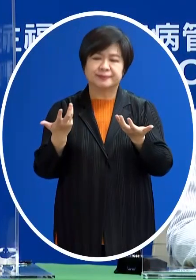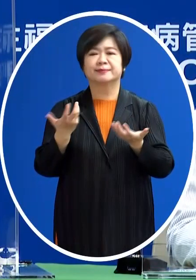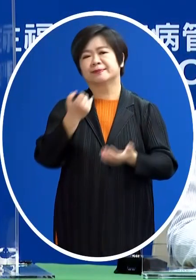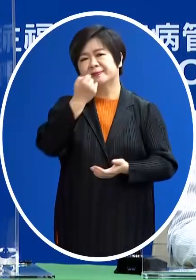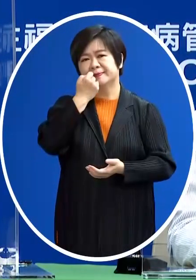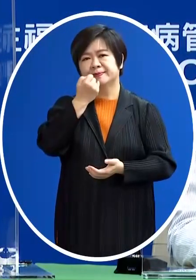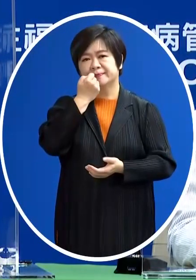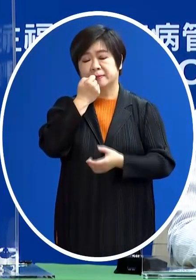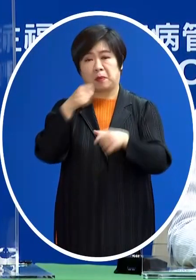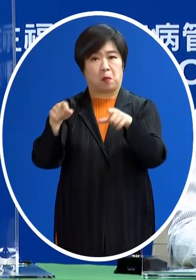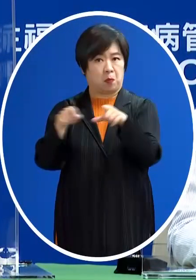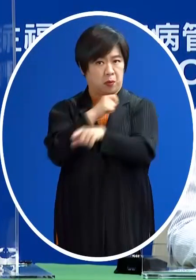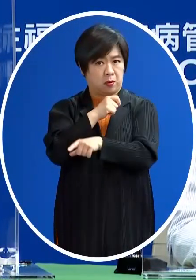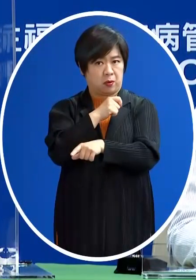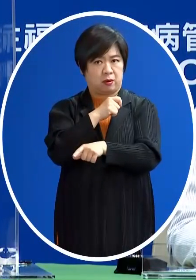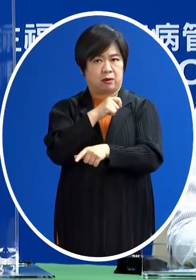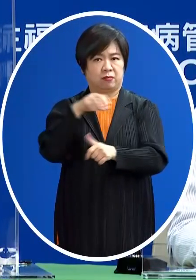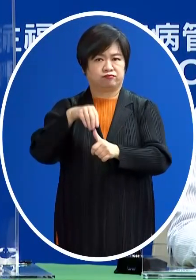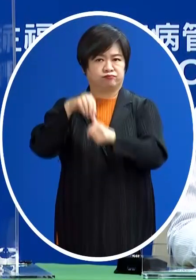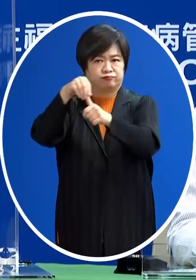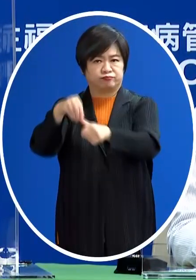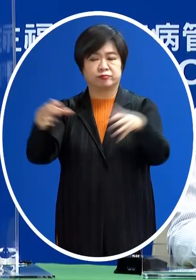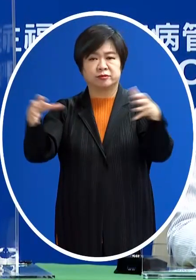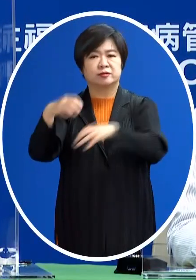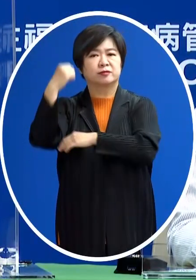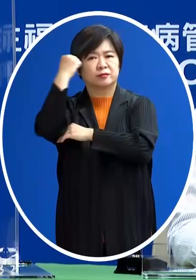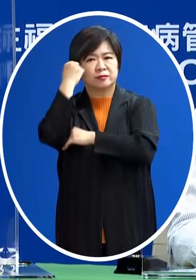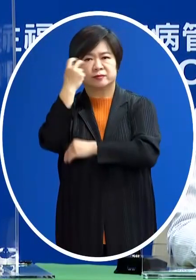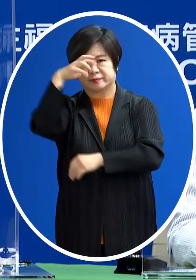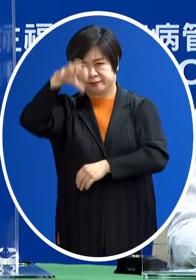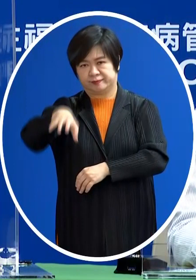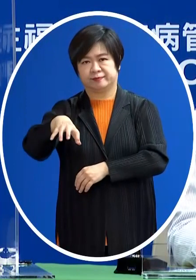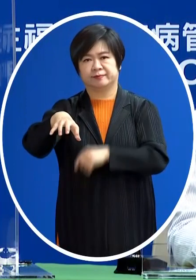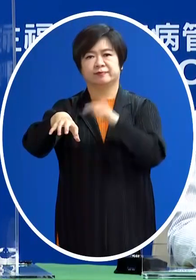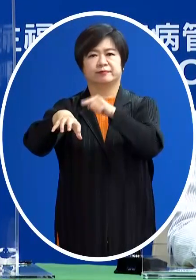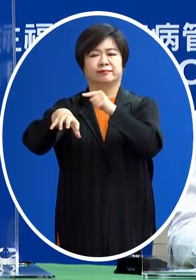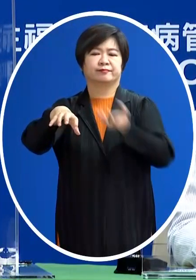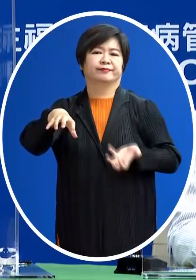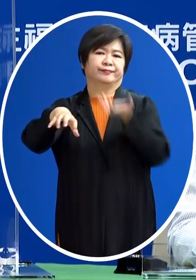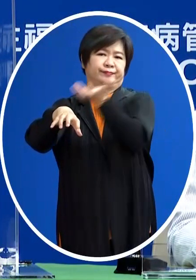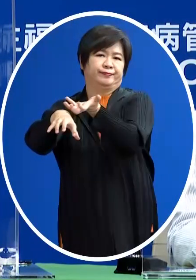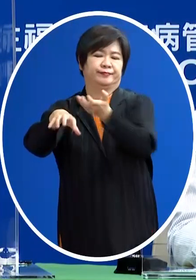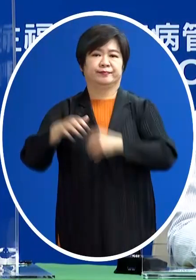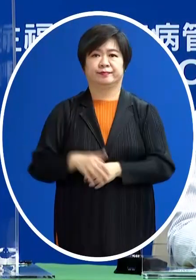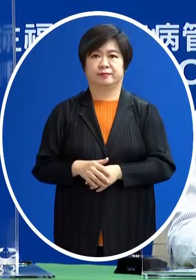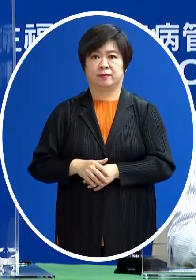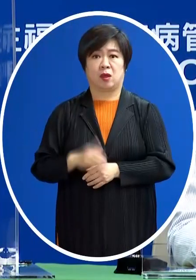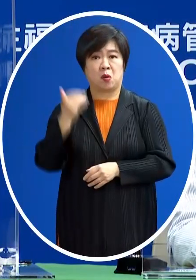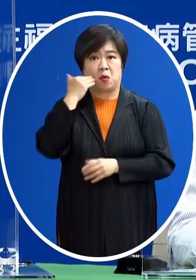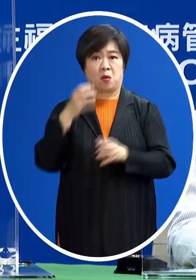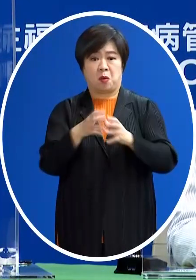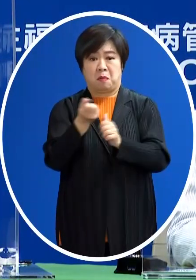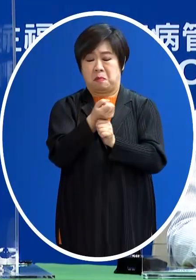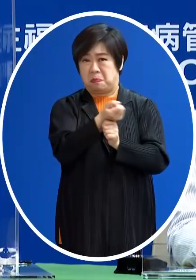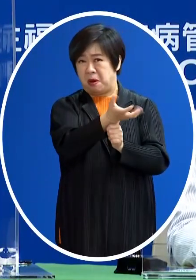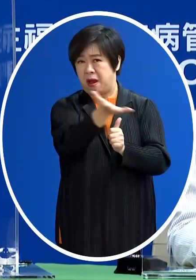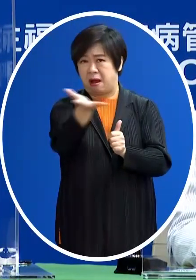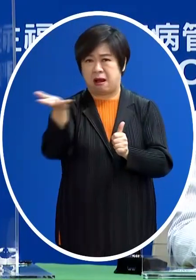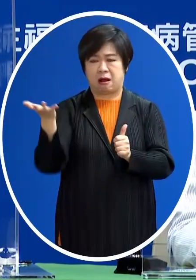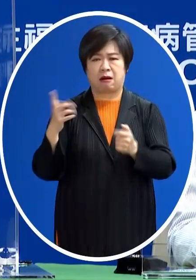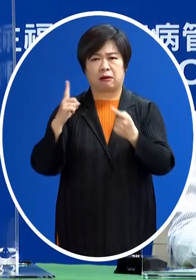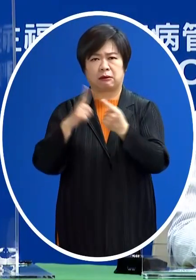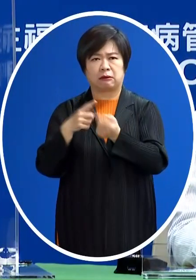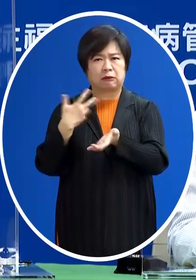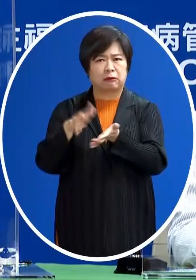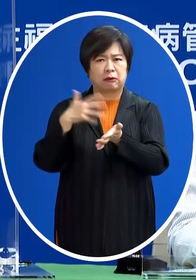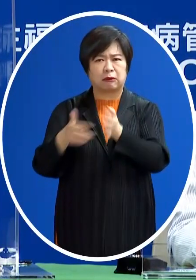以公费送集中检疫所。哦，换句话说，大家看到有一些群聚很厉害，相关的一个这地